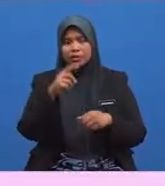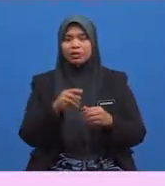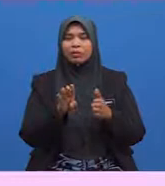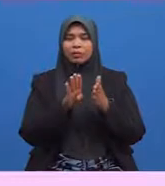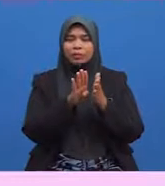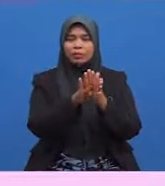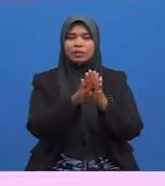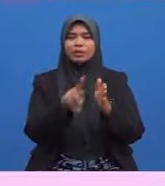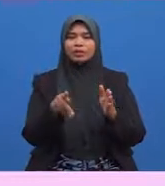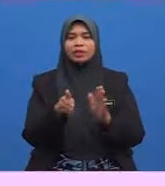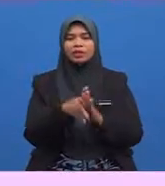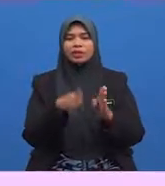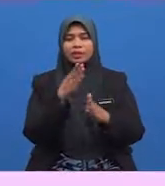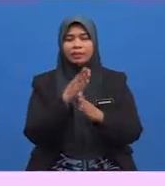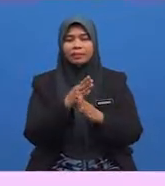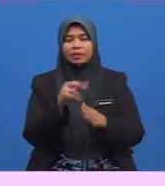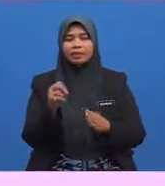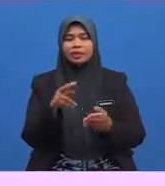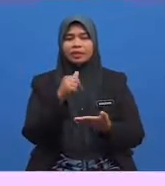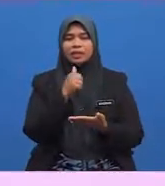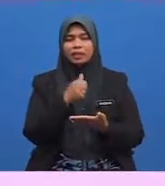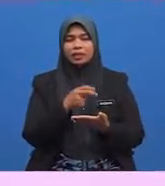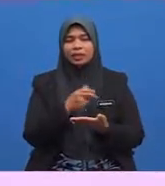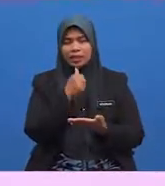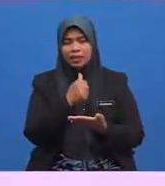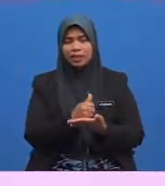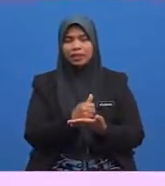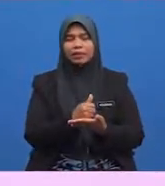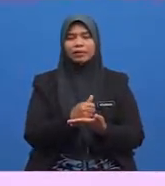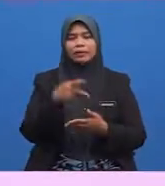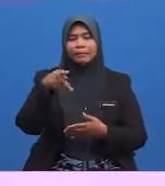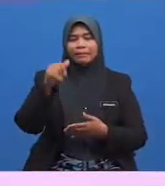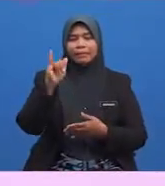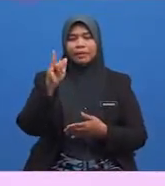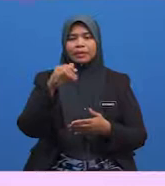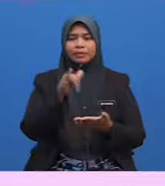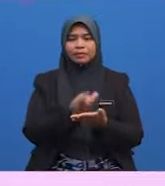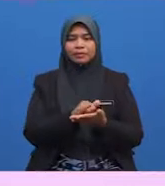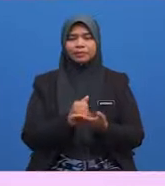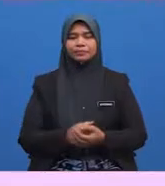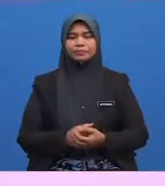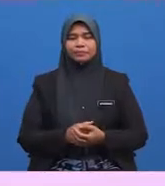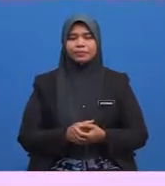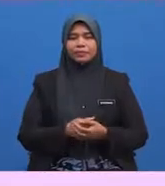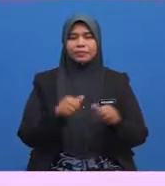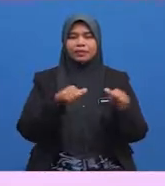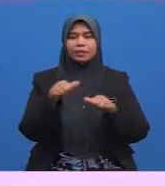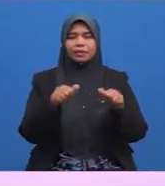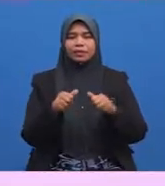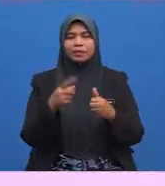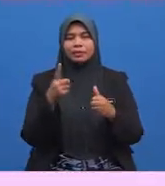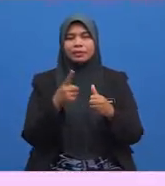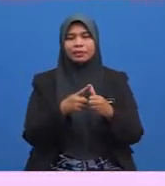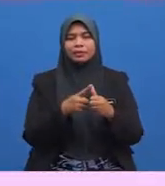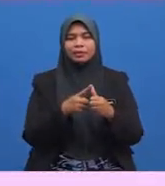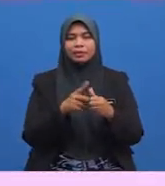membuktikan kebenaran nilai pi tersebut. Dalam aktiviti pertama, kita